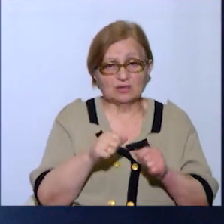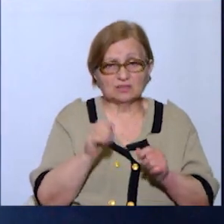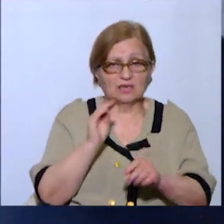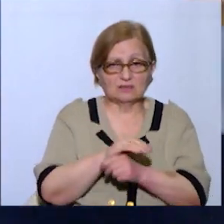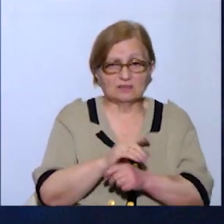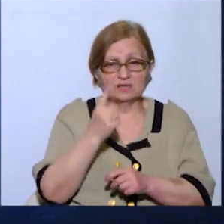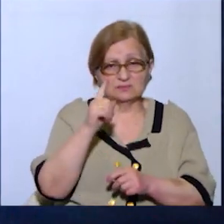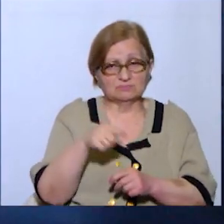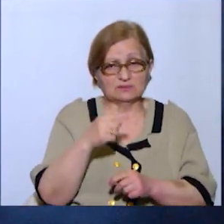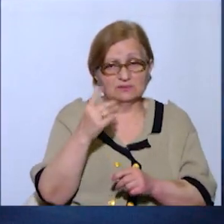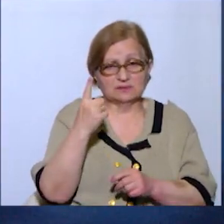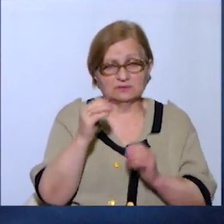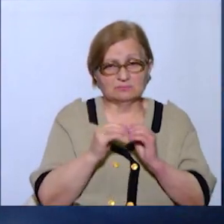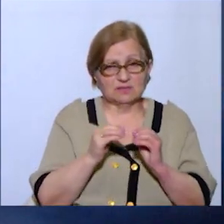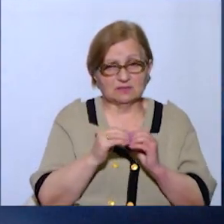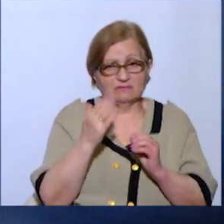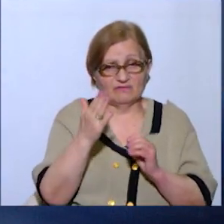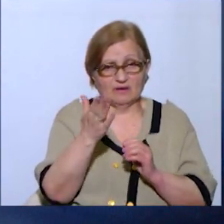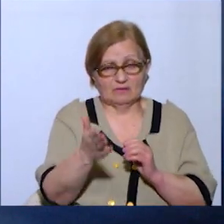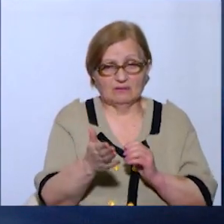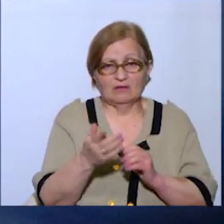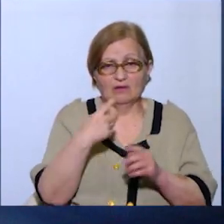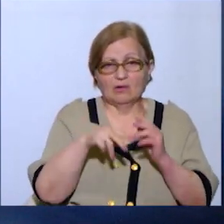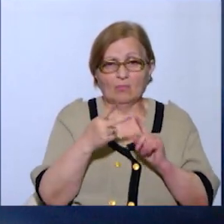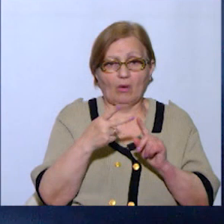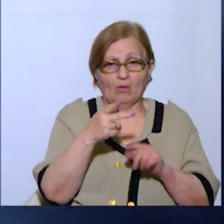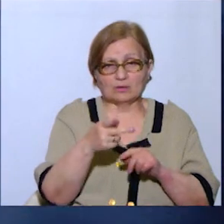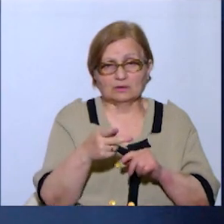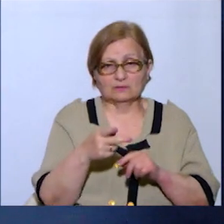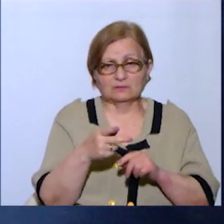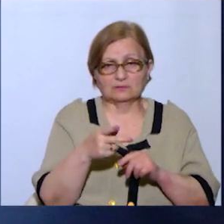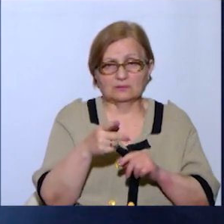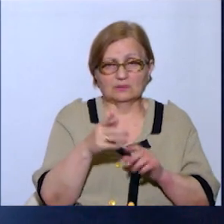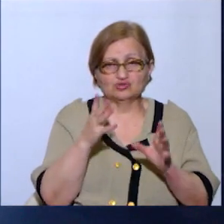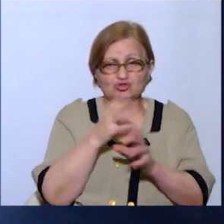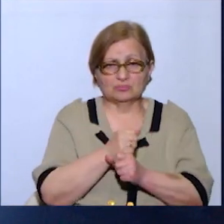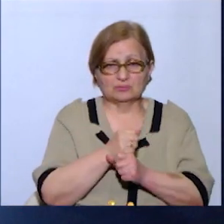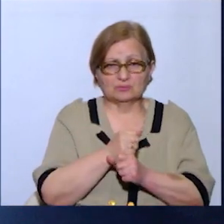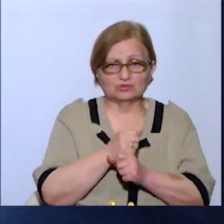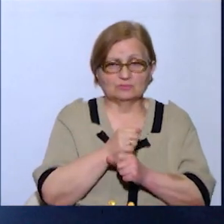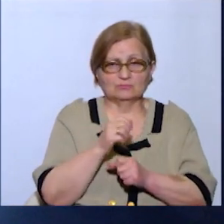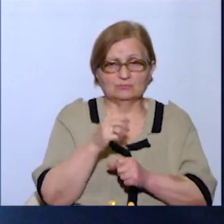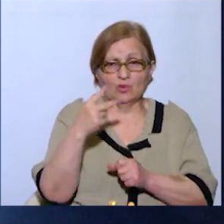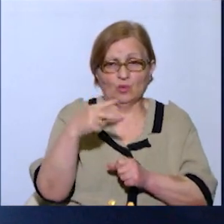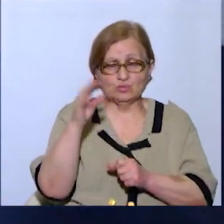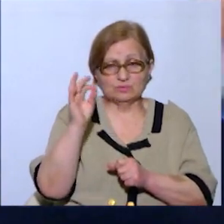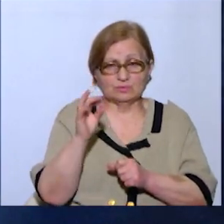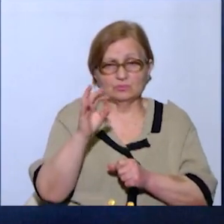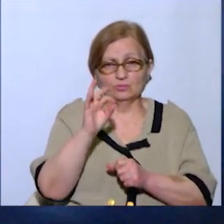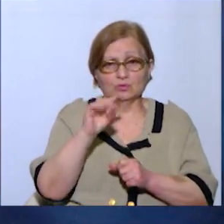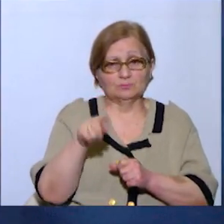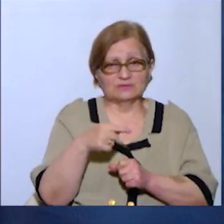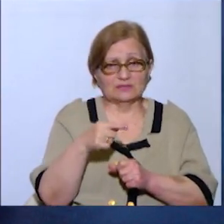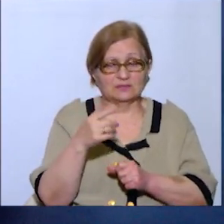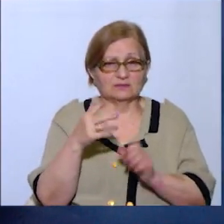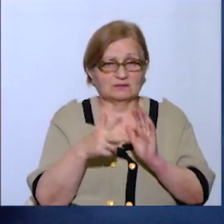ანუ 1.1 მეათედი ვიარის მეორე შემთხვევაში შემცირდა 0.20%-ით ანუ